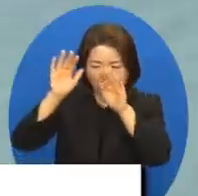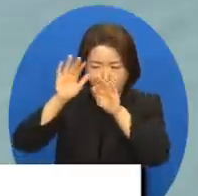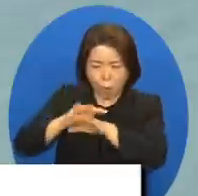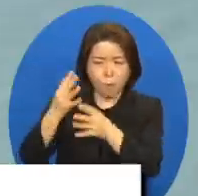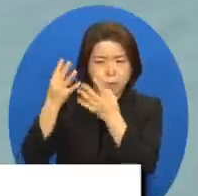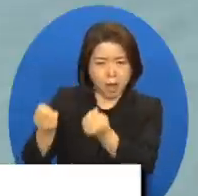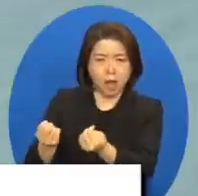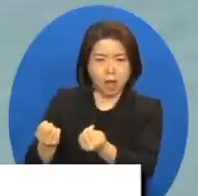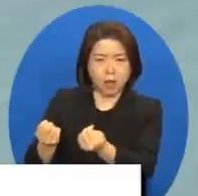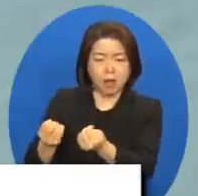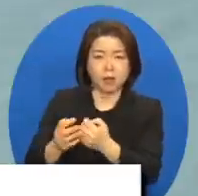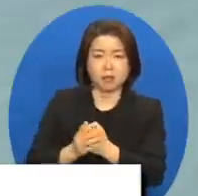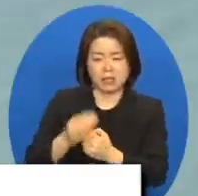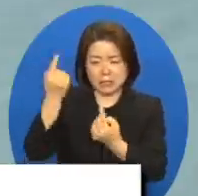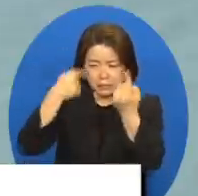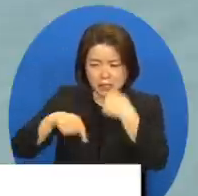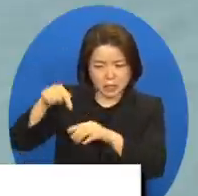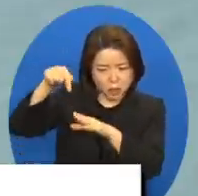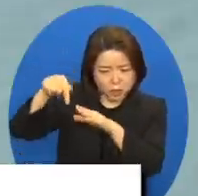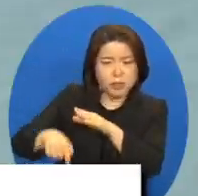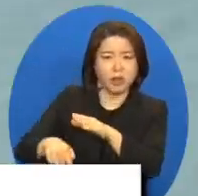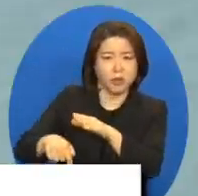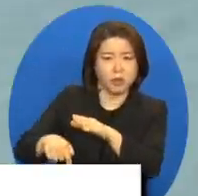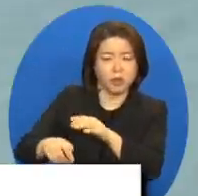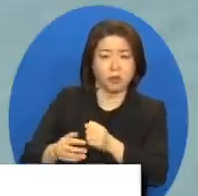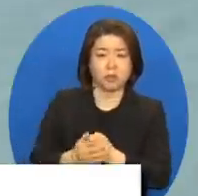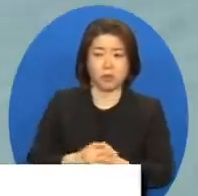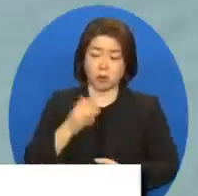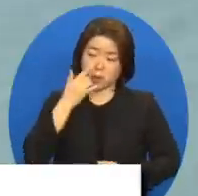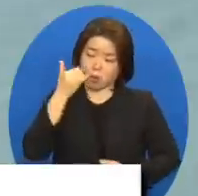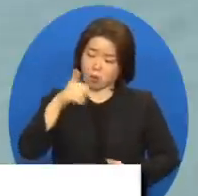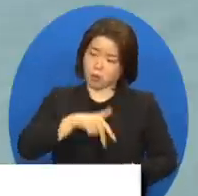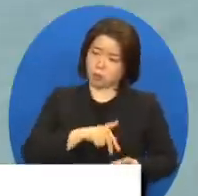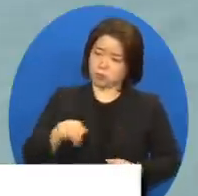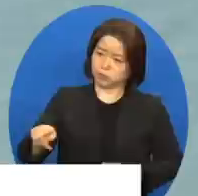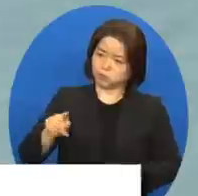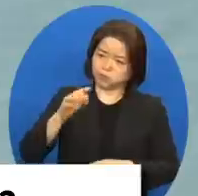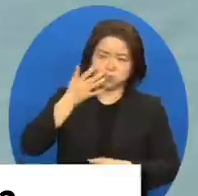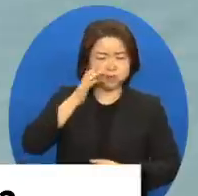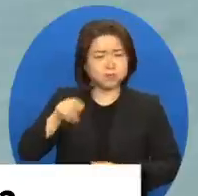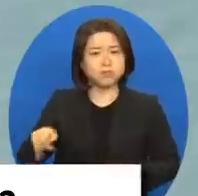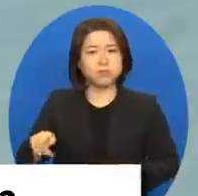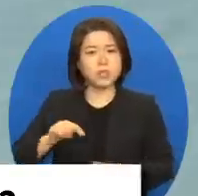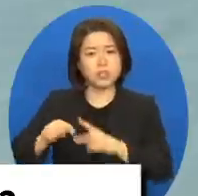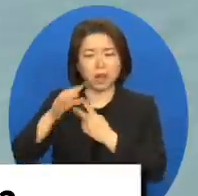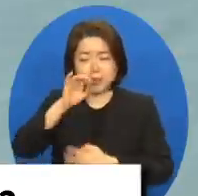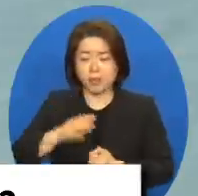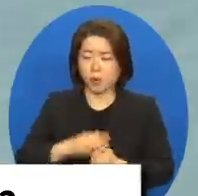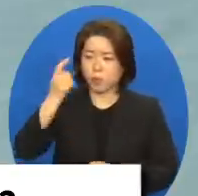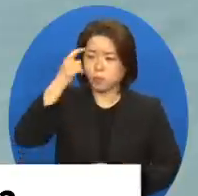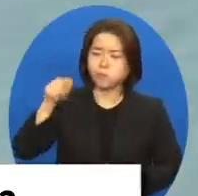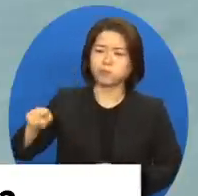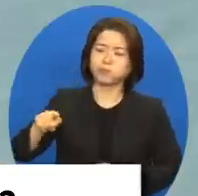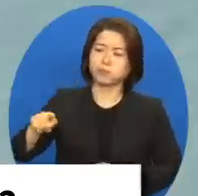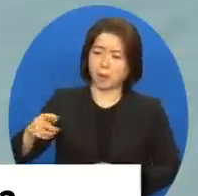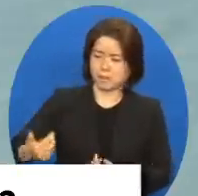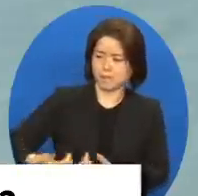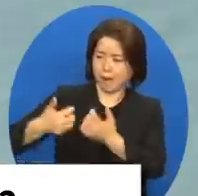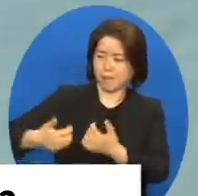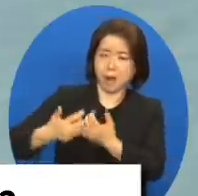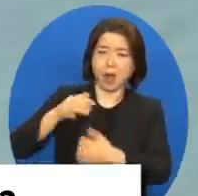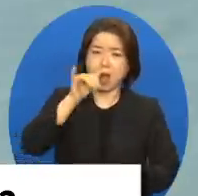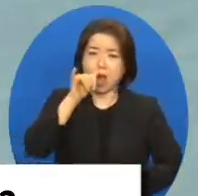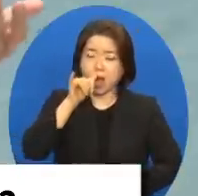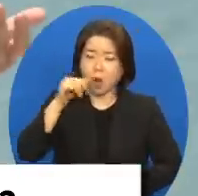많습니다. 상처가 깊습니다. 부모로서는 잘 이해가 안 됩니다. 왜 그렇게 반항적인지,